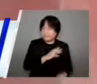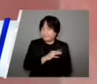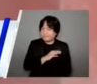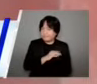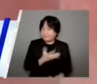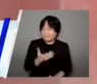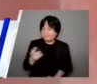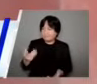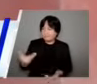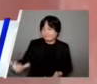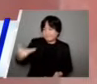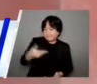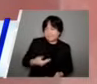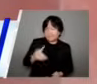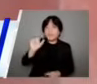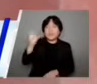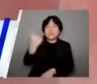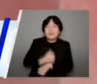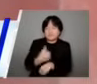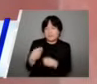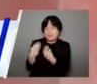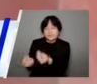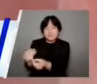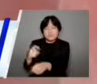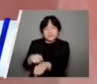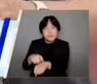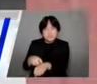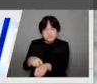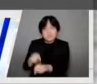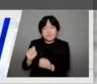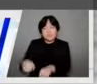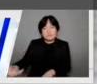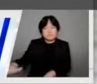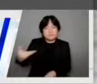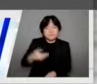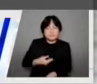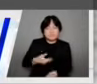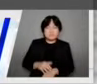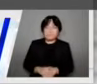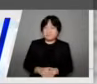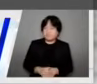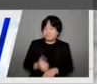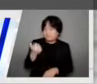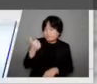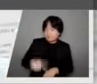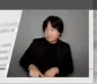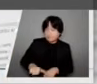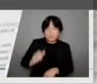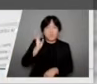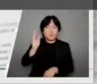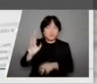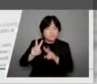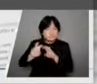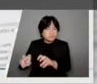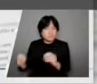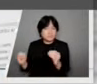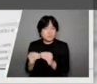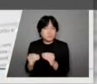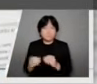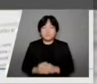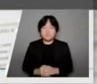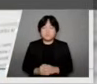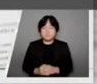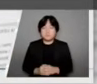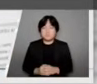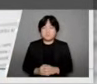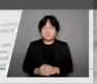ng COMELEC Legal Department ang preliminary investigation. Ang kasong misrepresentation, bunsod ng pagsisinungaling umano